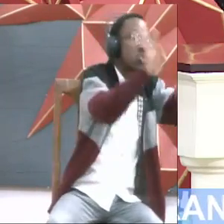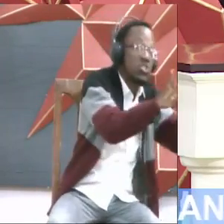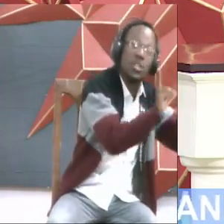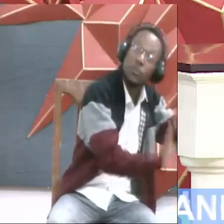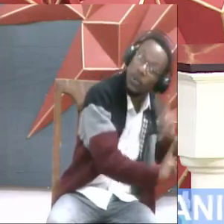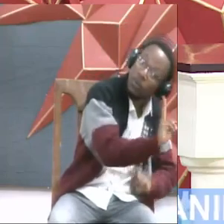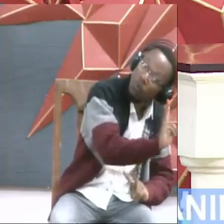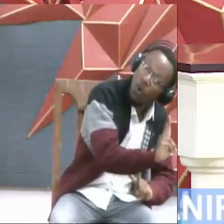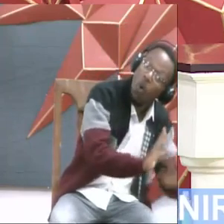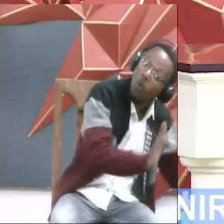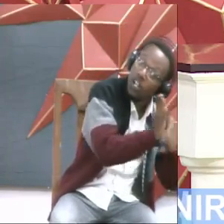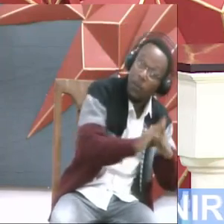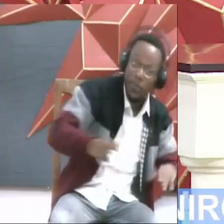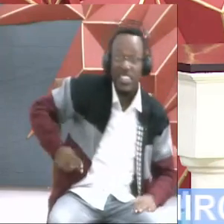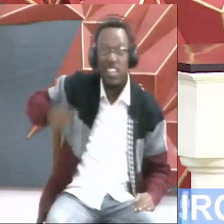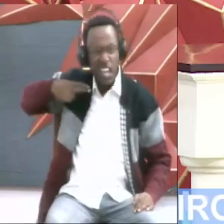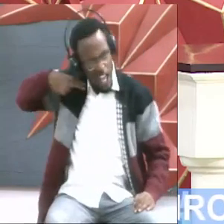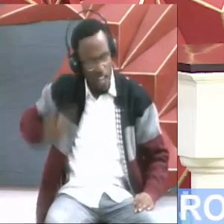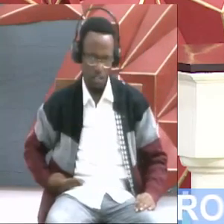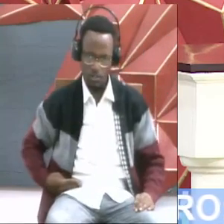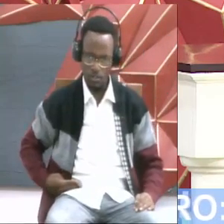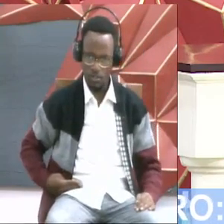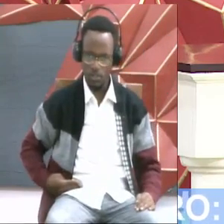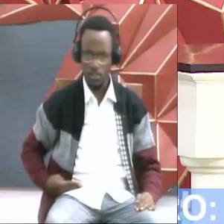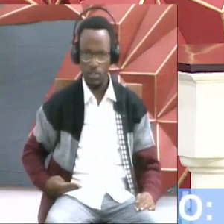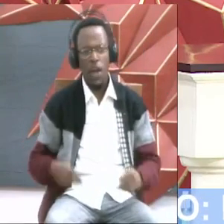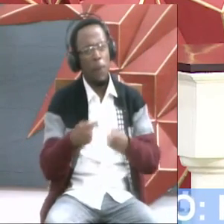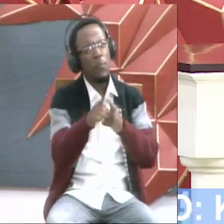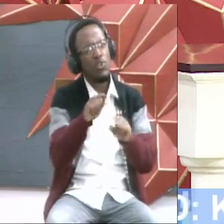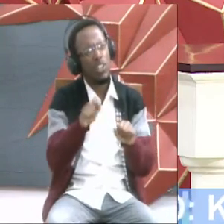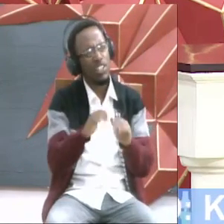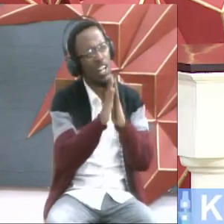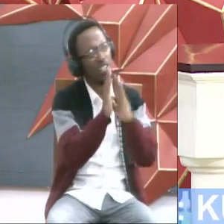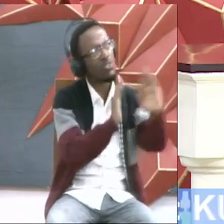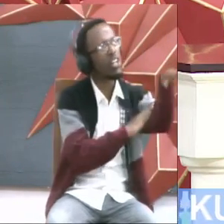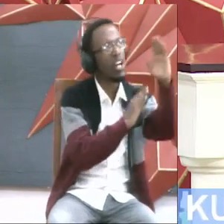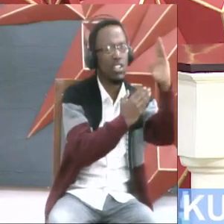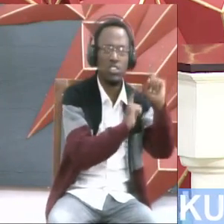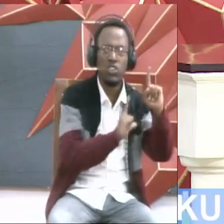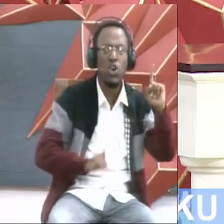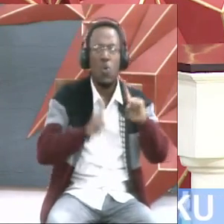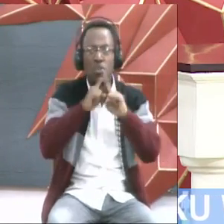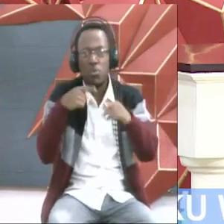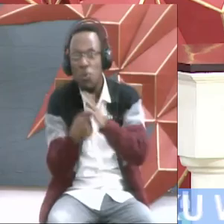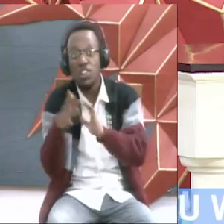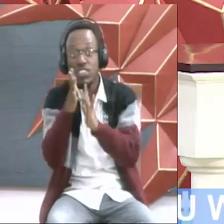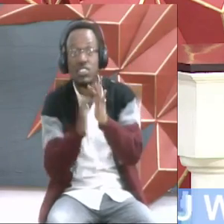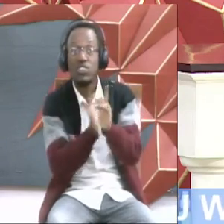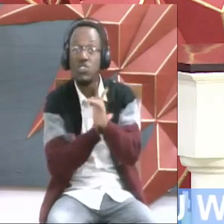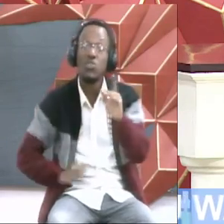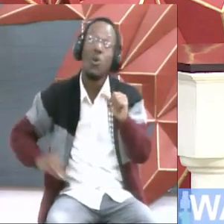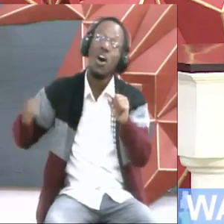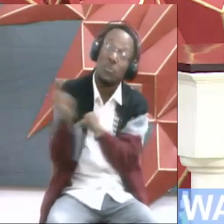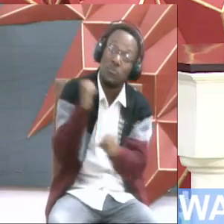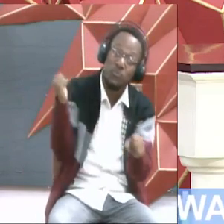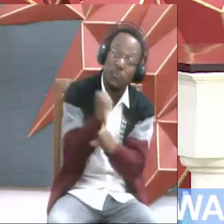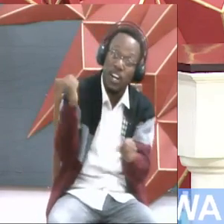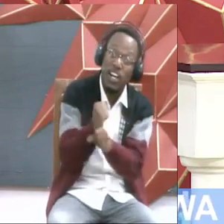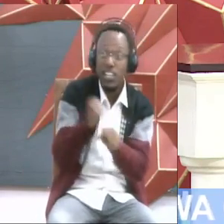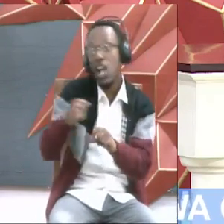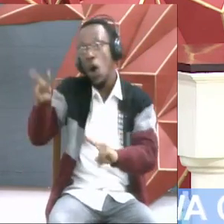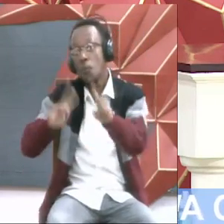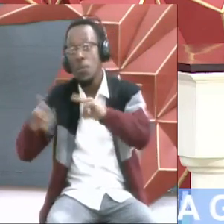abantu ariko se nimwosaba imana isumba byose mukavuga ibyo yesu kirisito nawe